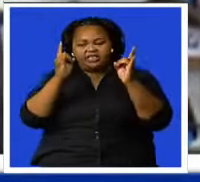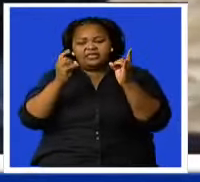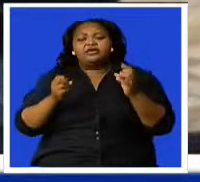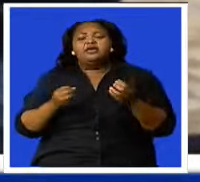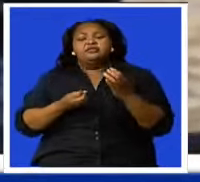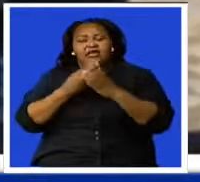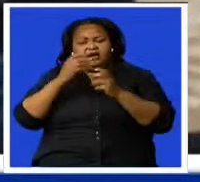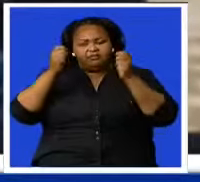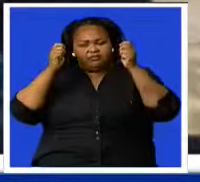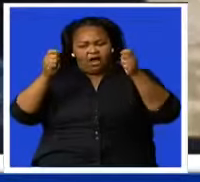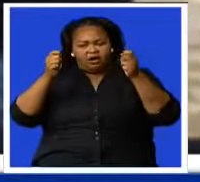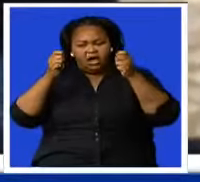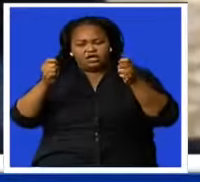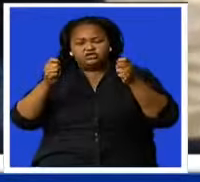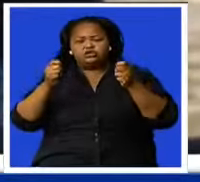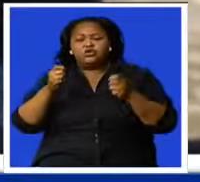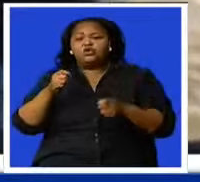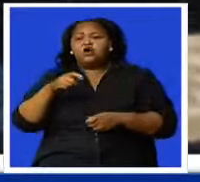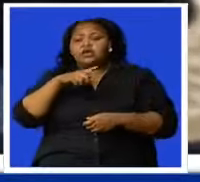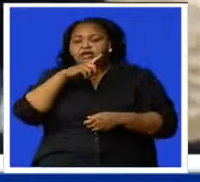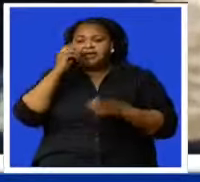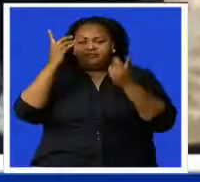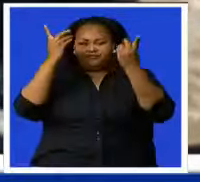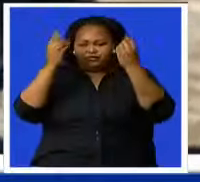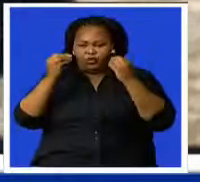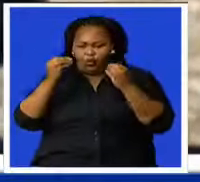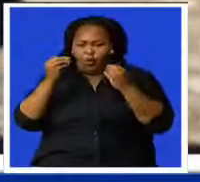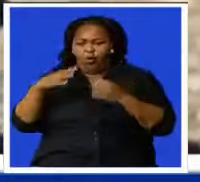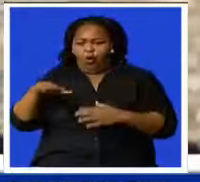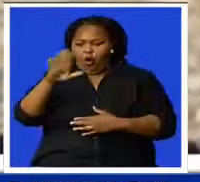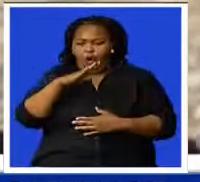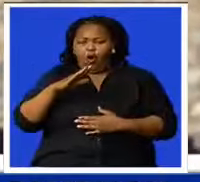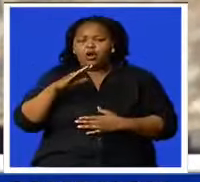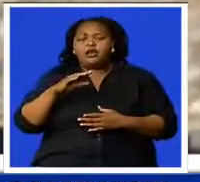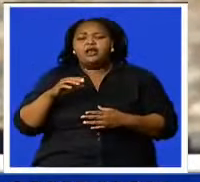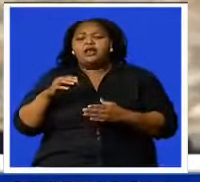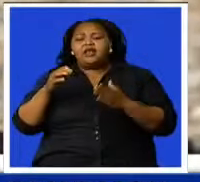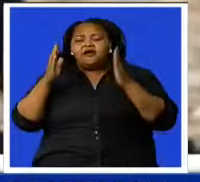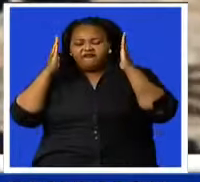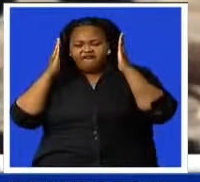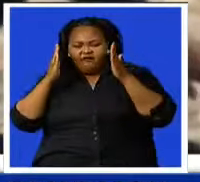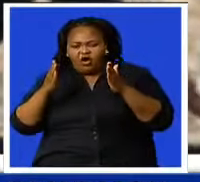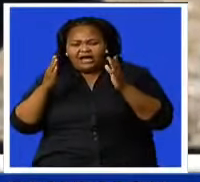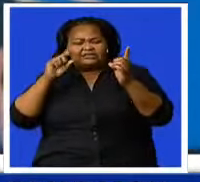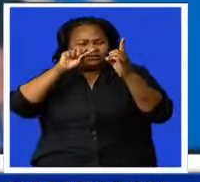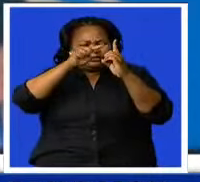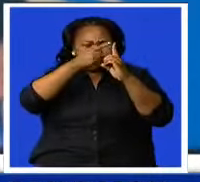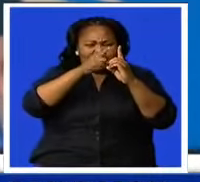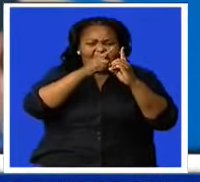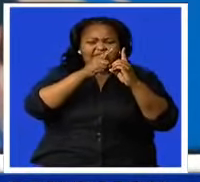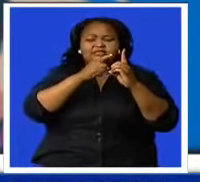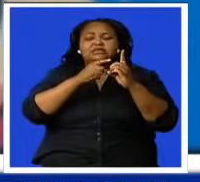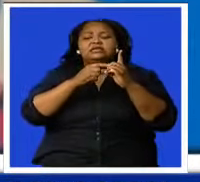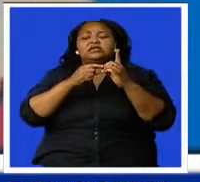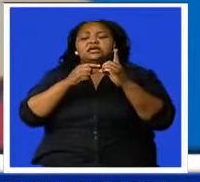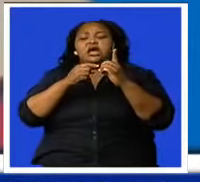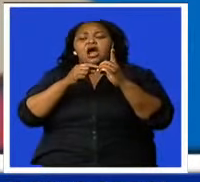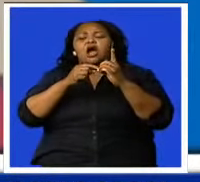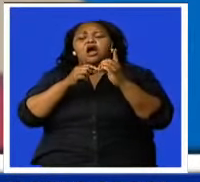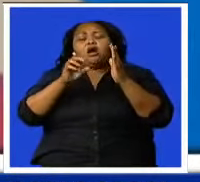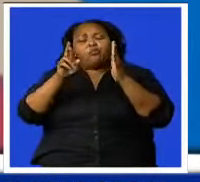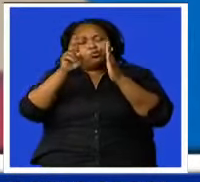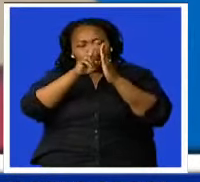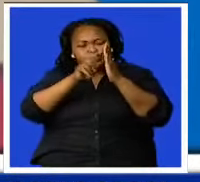bantu baqhubeke ngokutivikela ekutholeni umkhuhlane i-COVID-19. Umxhumanisi wenhlangano yetempilo yakamhlaba kuleli Winile